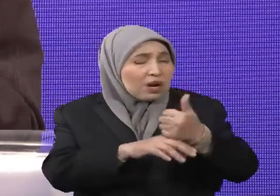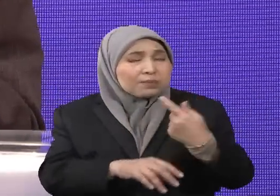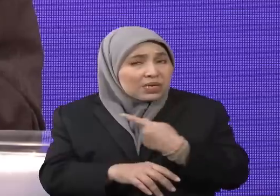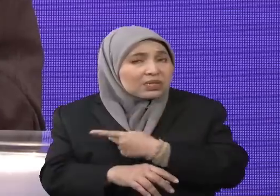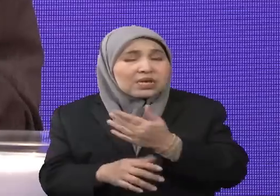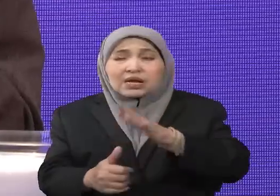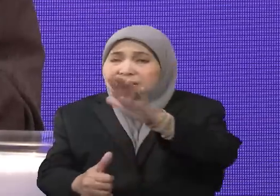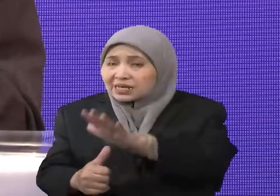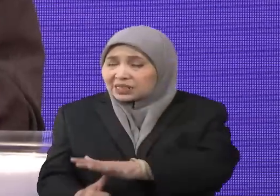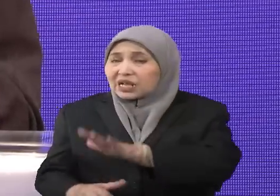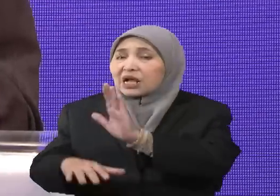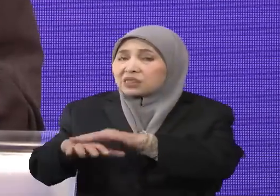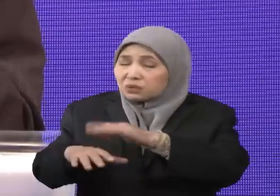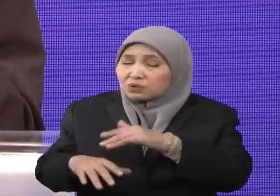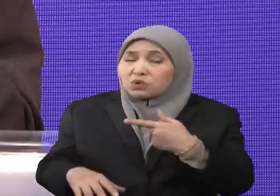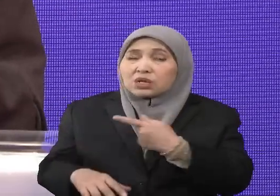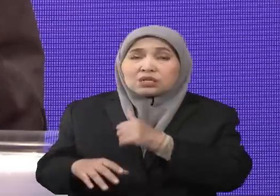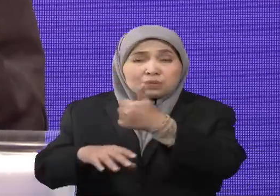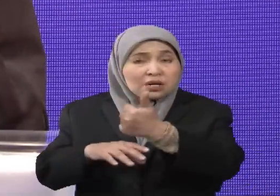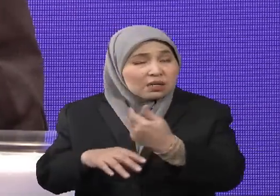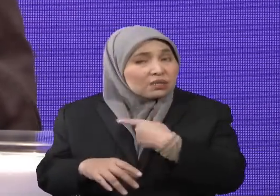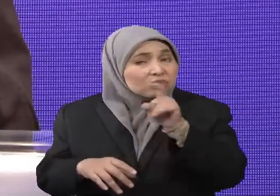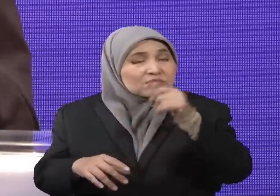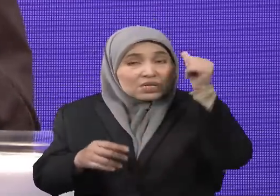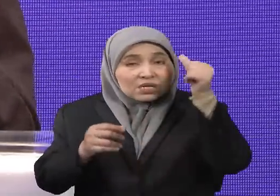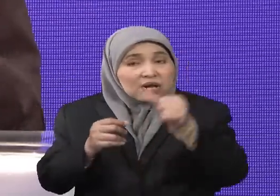yang dikritik ataupun diteguh secara beradaptasi